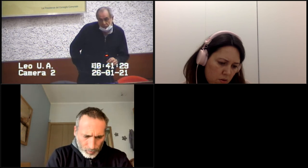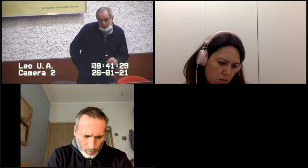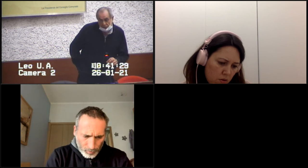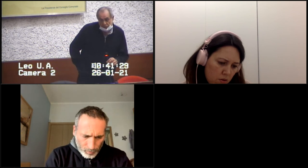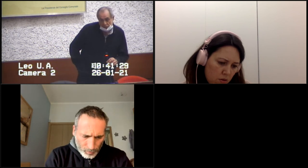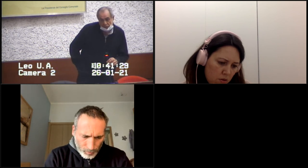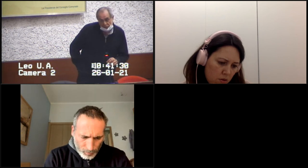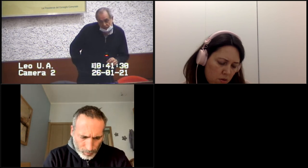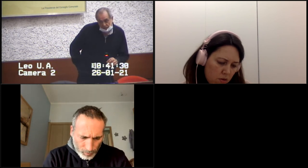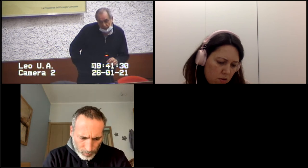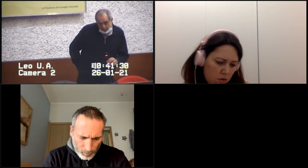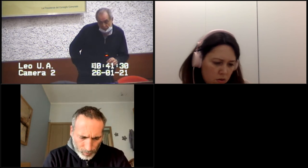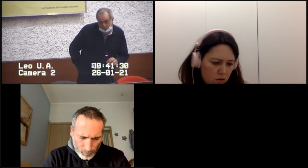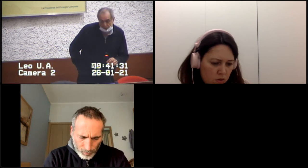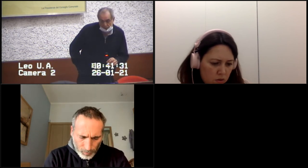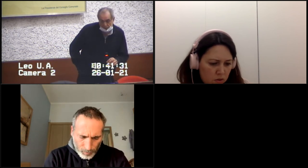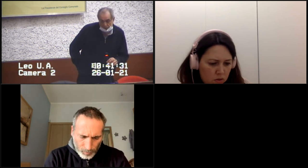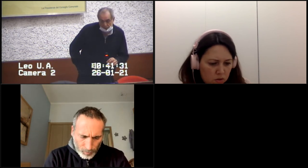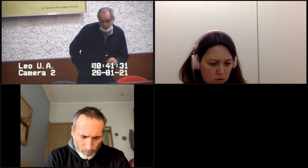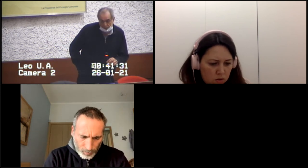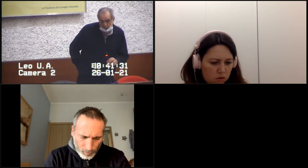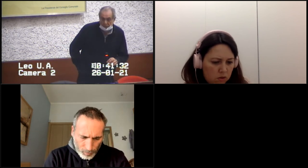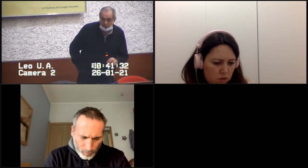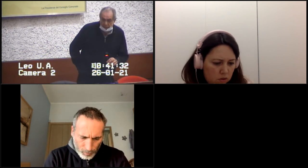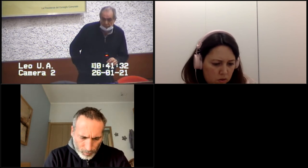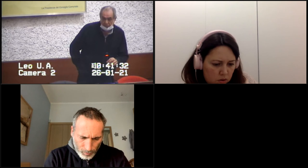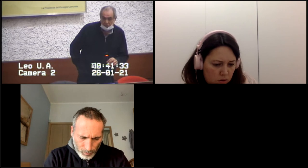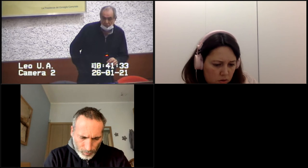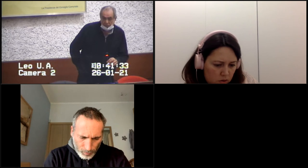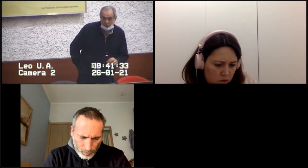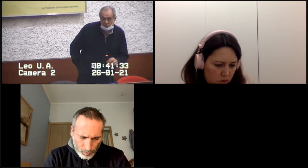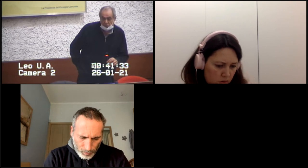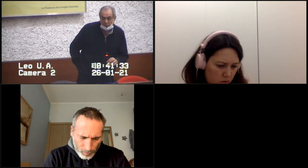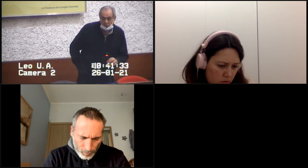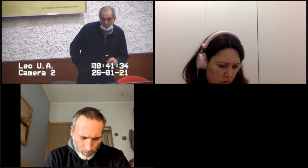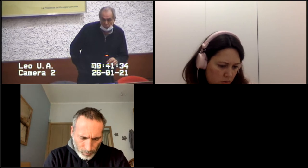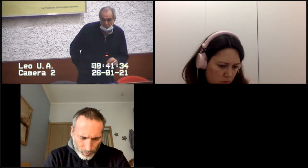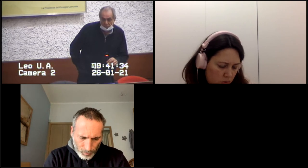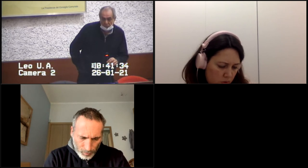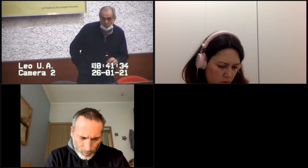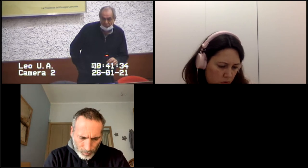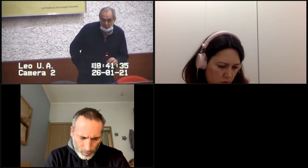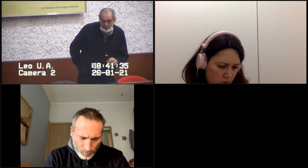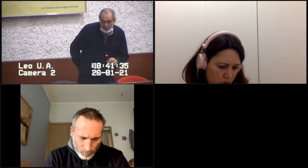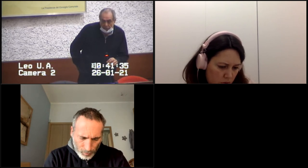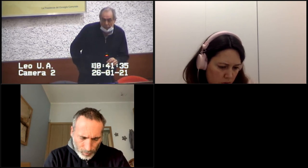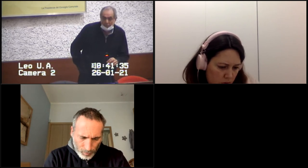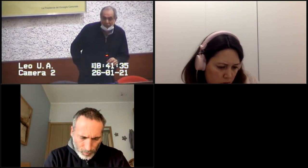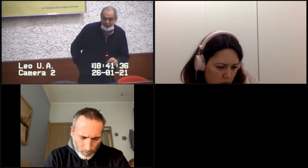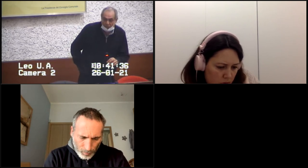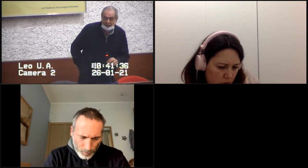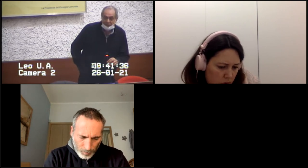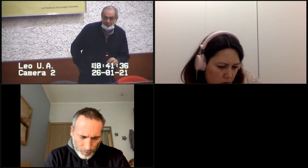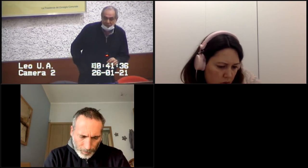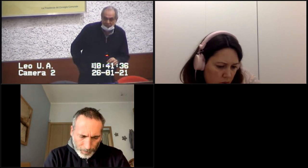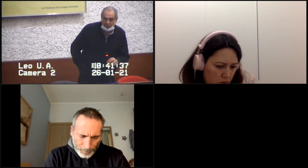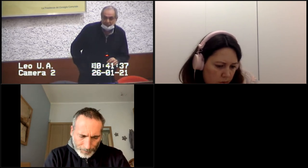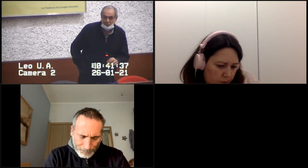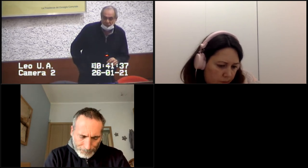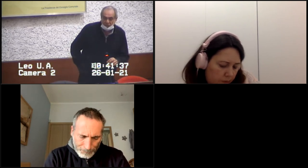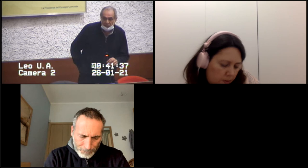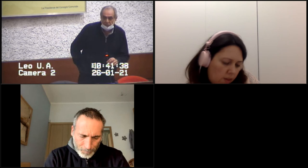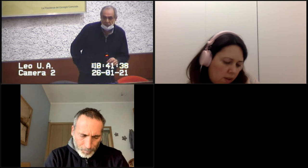il sindaco a farsi carico di questo problema perché non è una questione di speculazione politica, ma è una